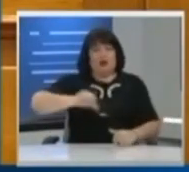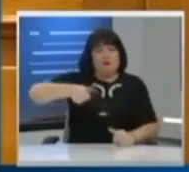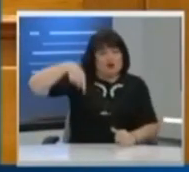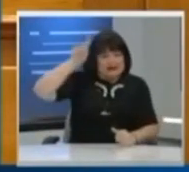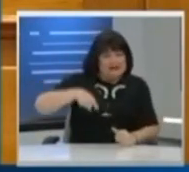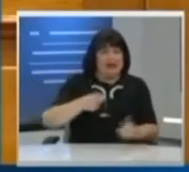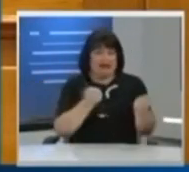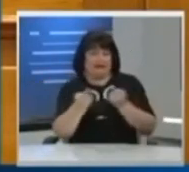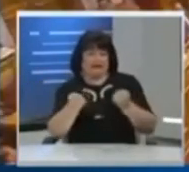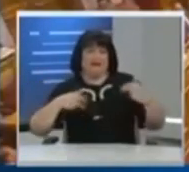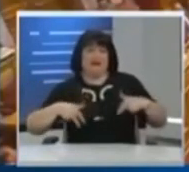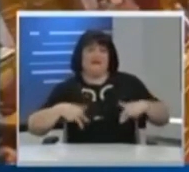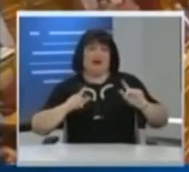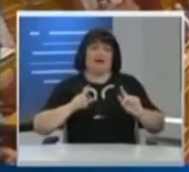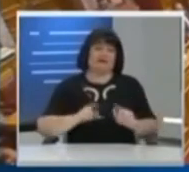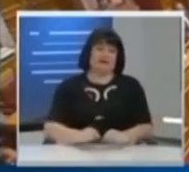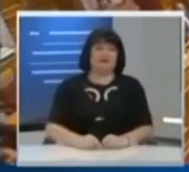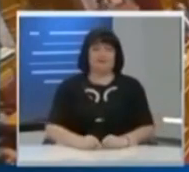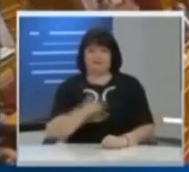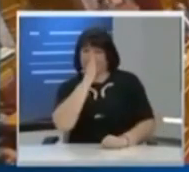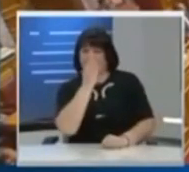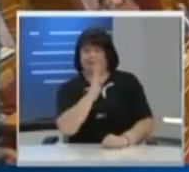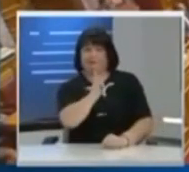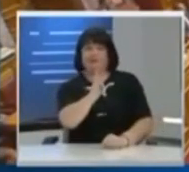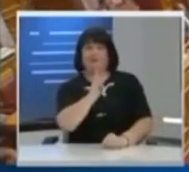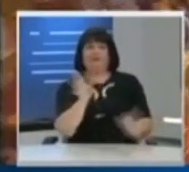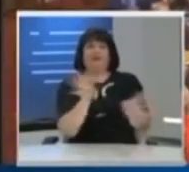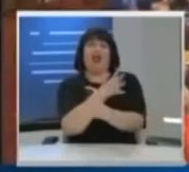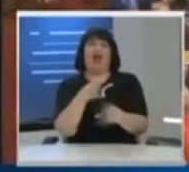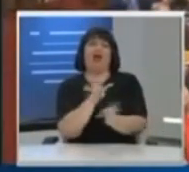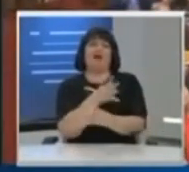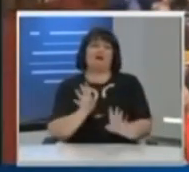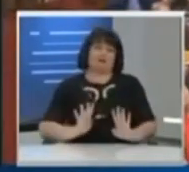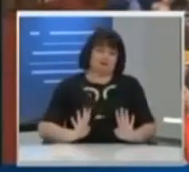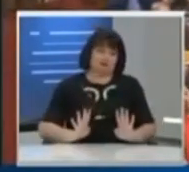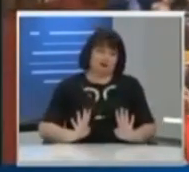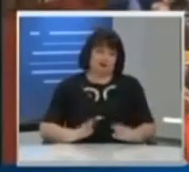πρώτες μέρες της διακυβέρνησής σας. Την υποκρισία και τον λαϊκισμό.